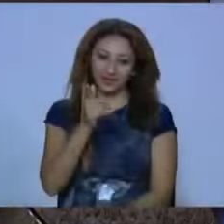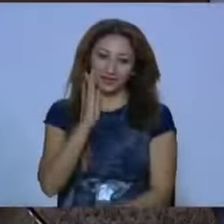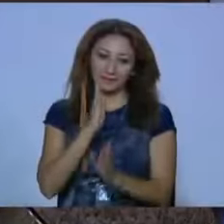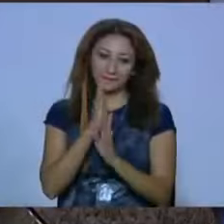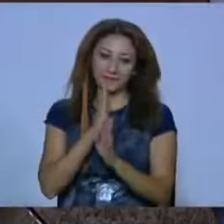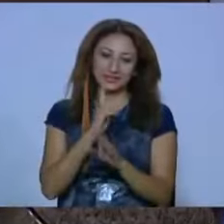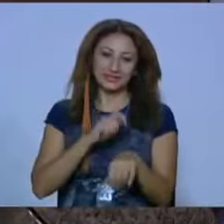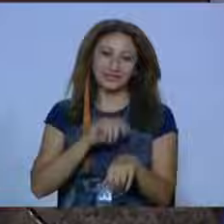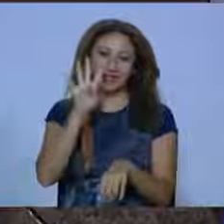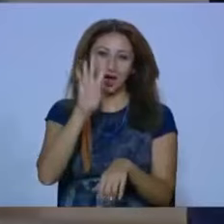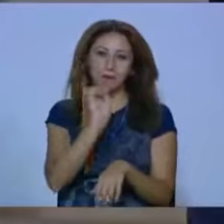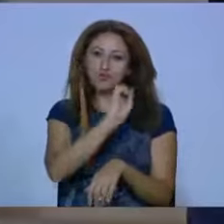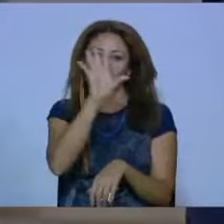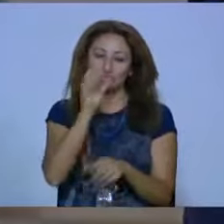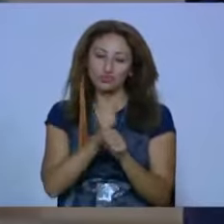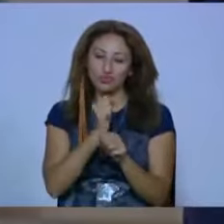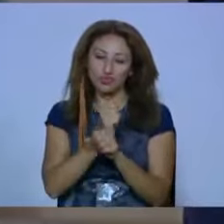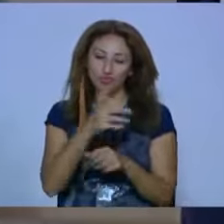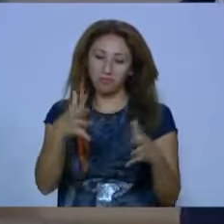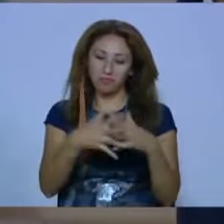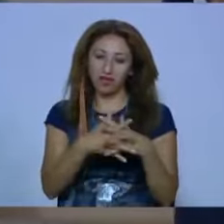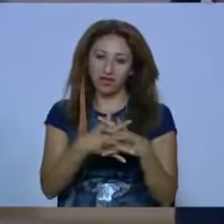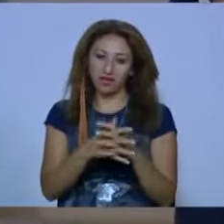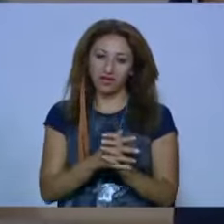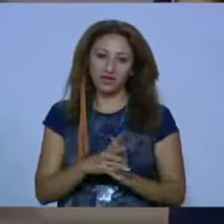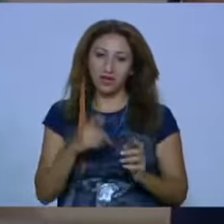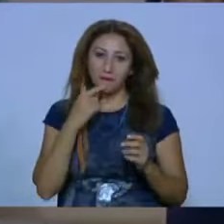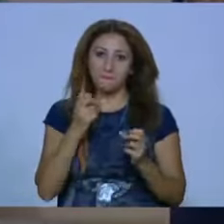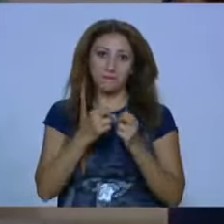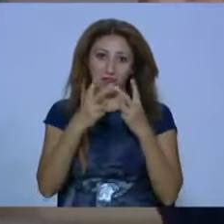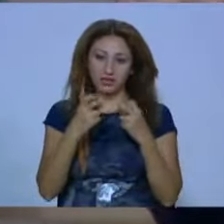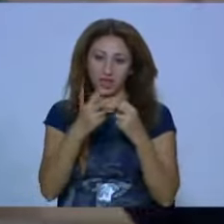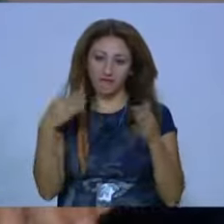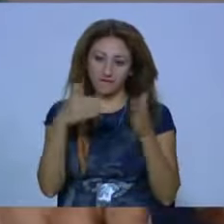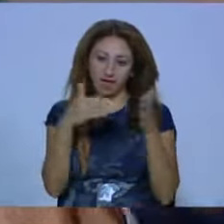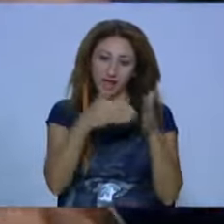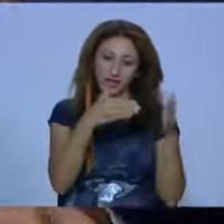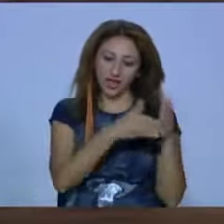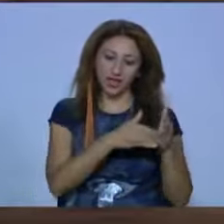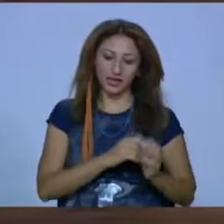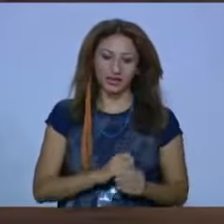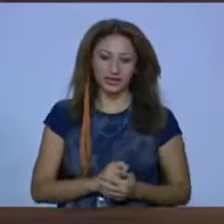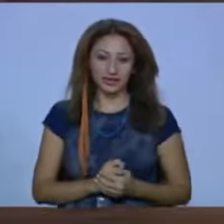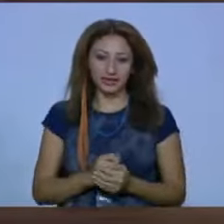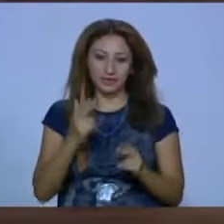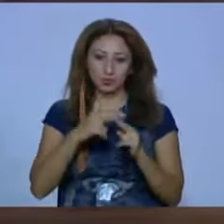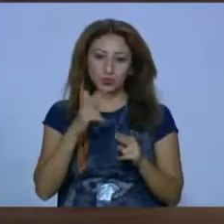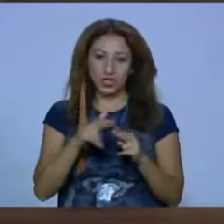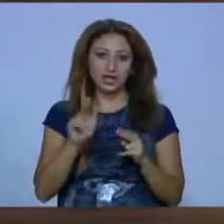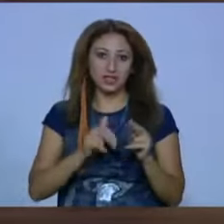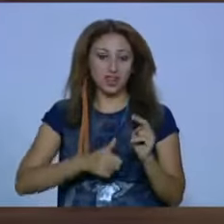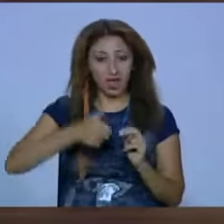كان الساعة 4 الصبح واحنا بنقفل حلقات، يعني عشان تتذاع رمضان. المسلسل ده نجح